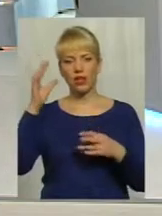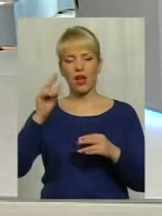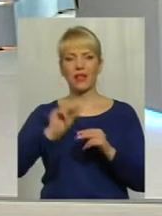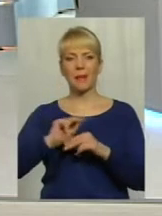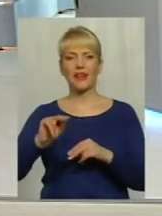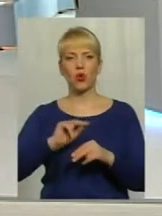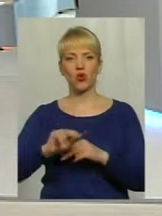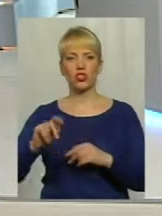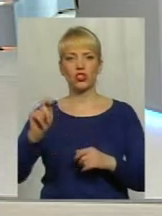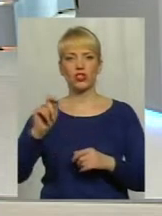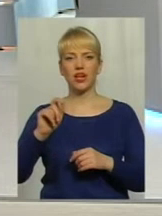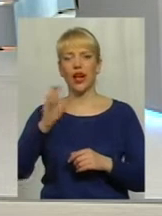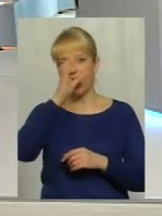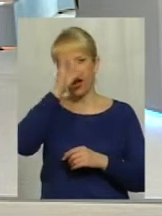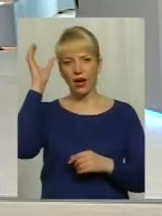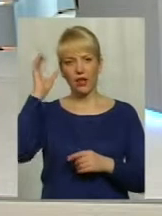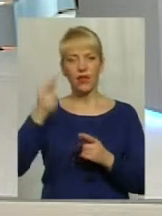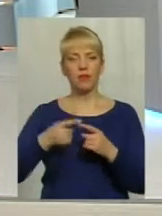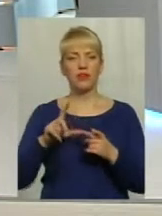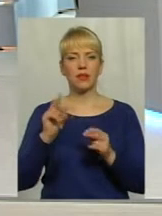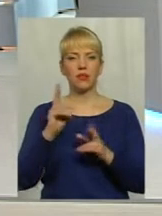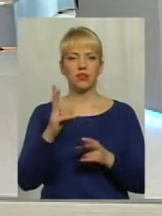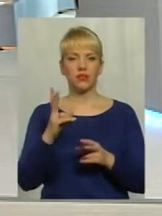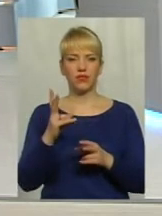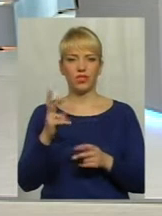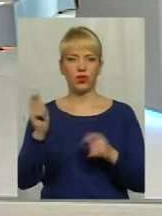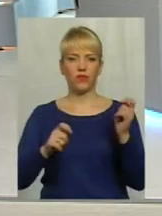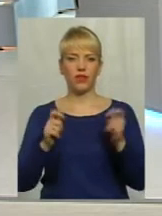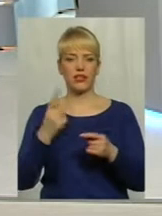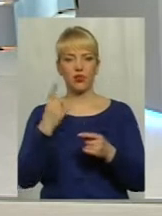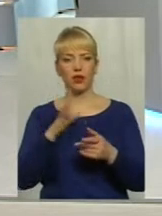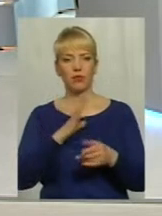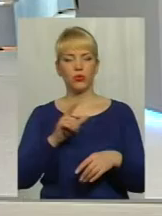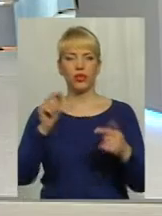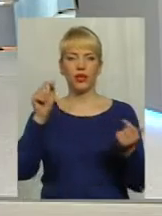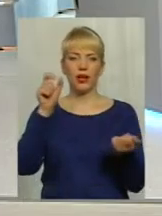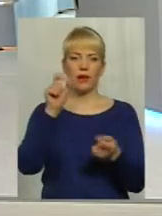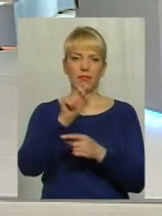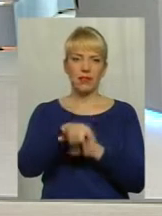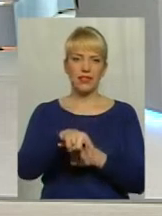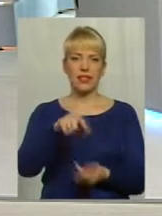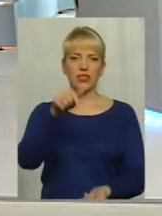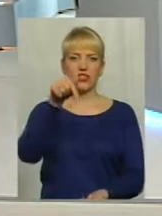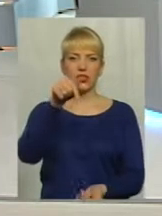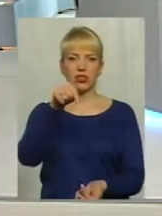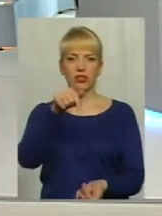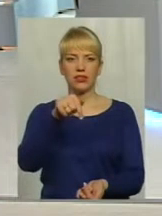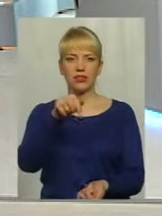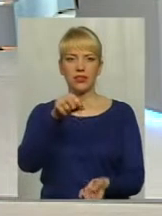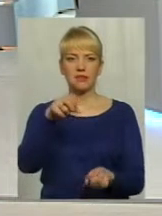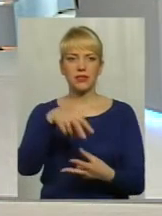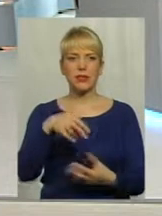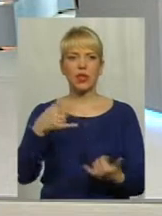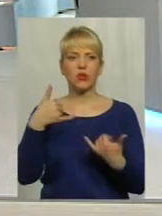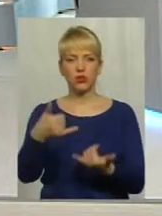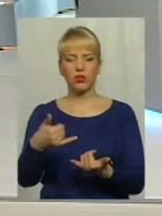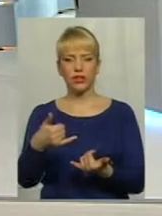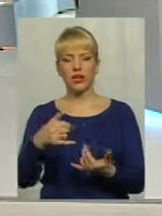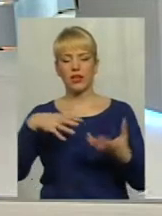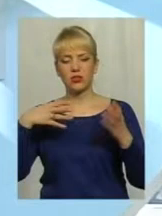конференції, і вже про це говорилося, одна буде присвячена спеціально результатам і